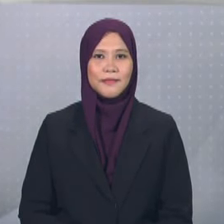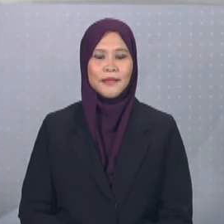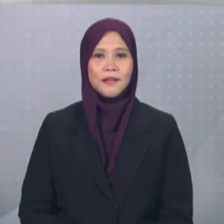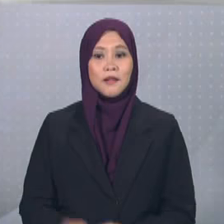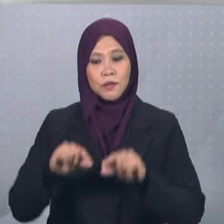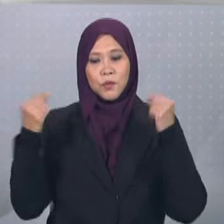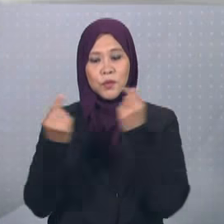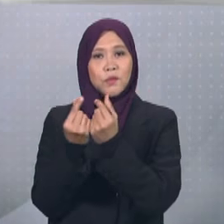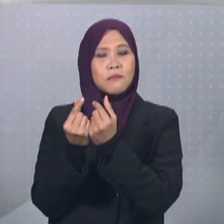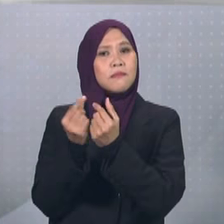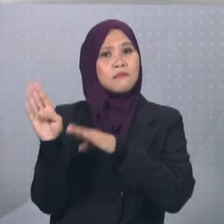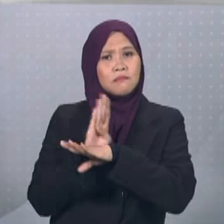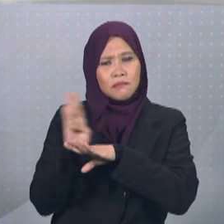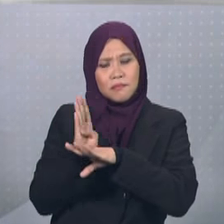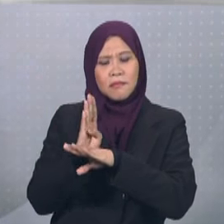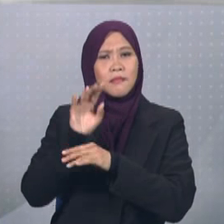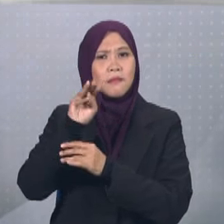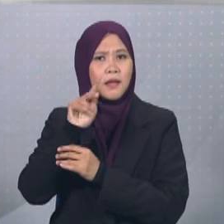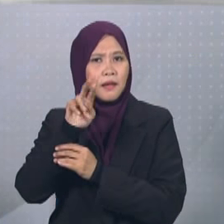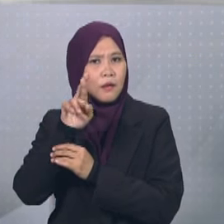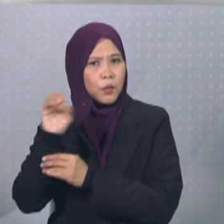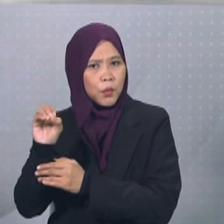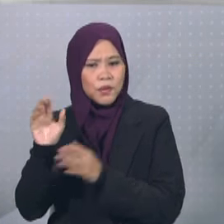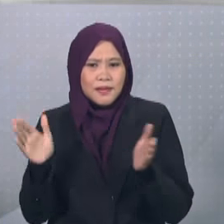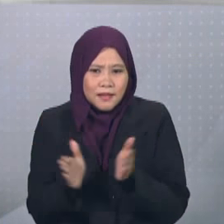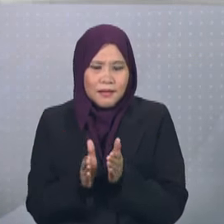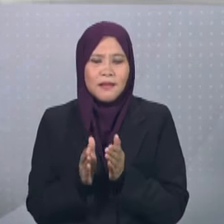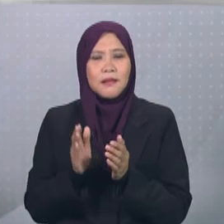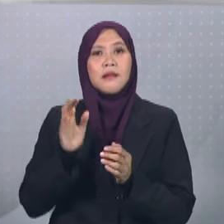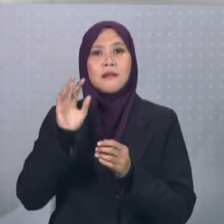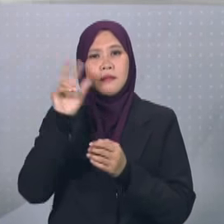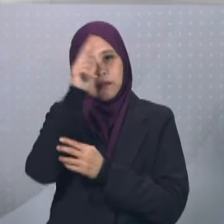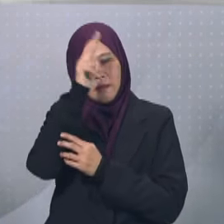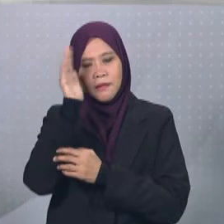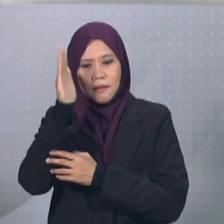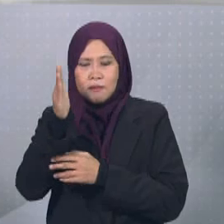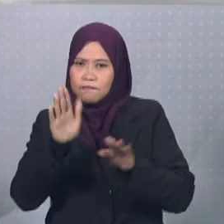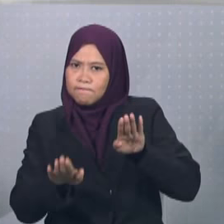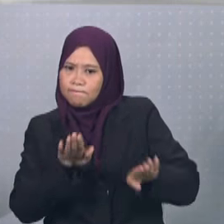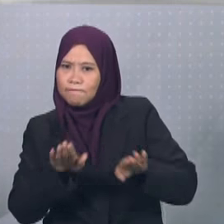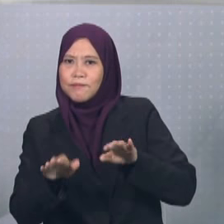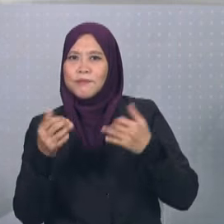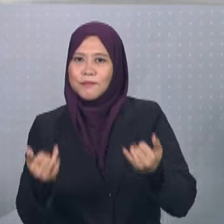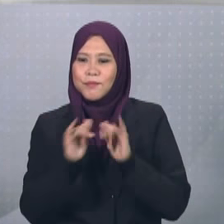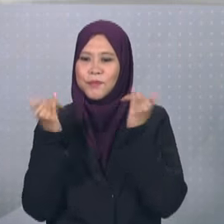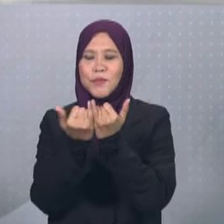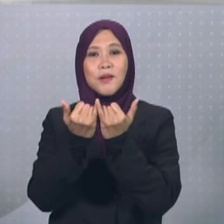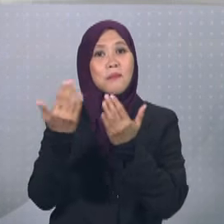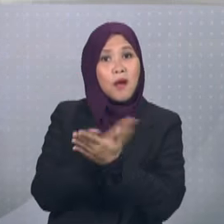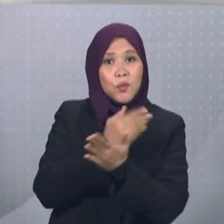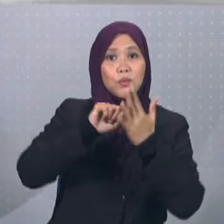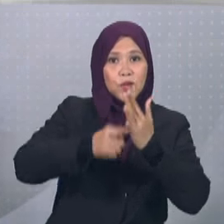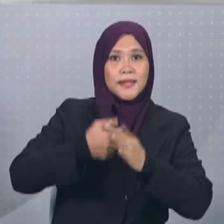Dalam kalangan perusahaan mikro dan kecil, kerajaan juga akan mempertimbang pelbagai inisiatif untuk merangsang sektor syarikat baru mula